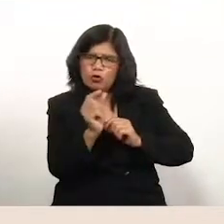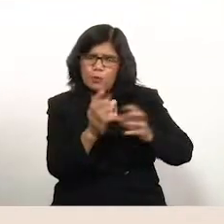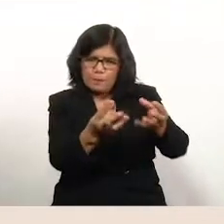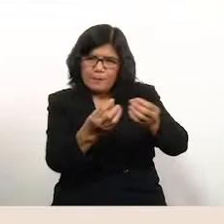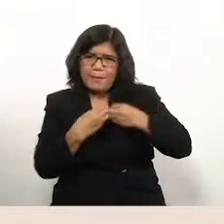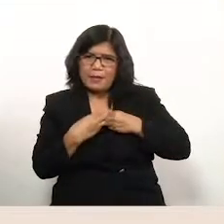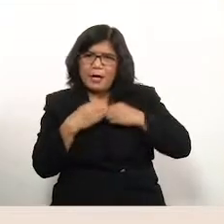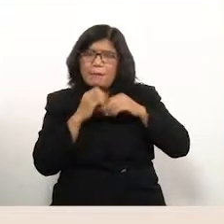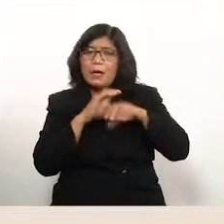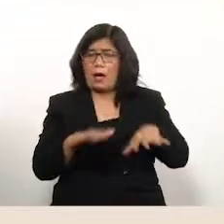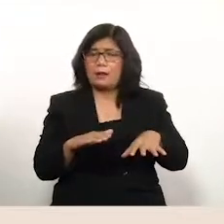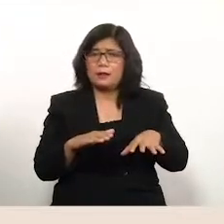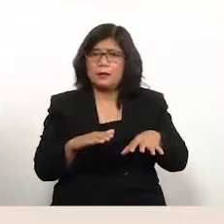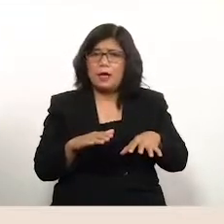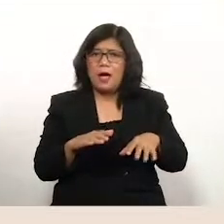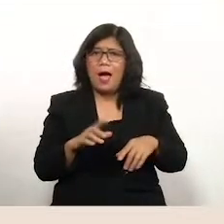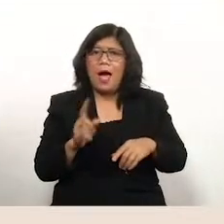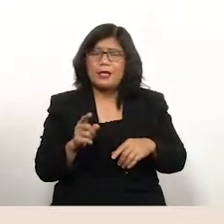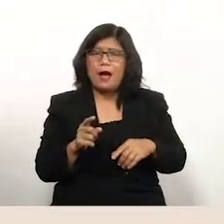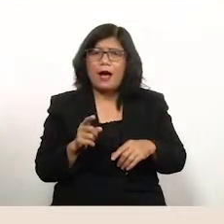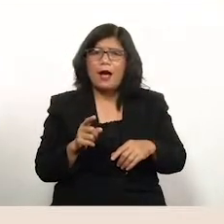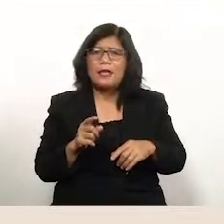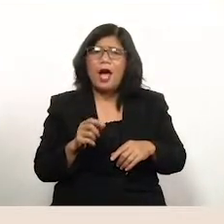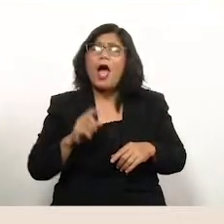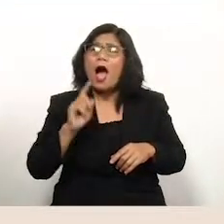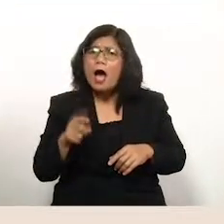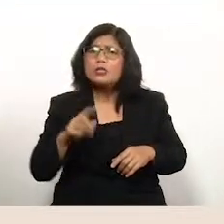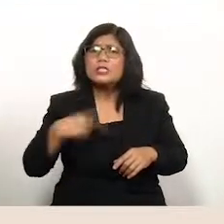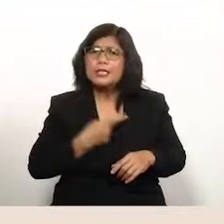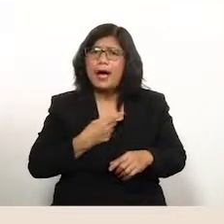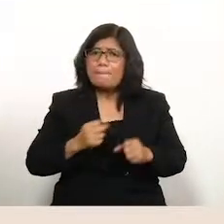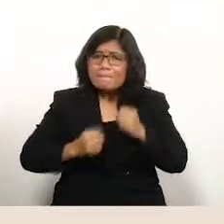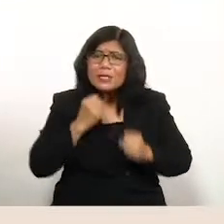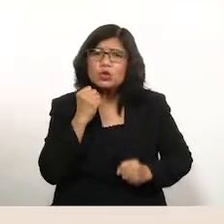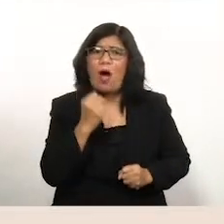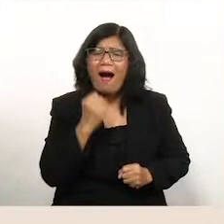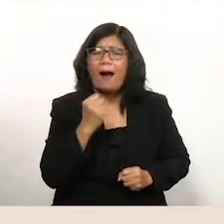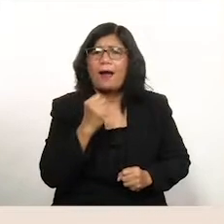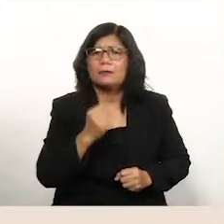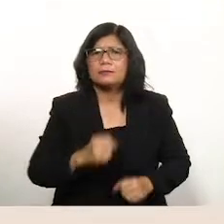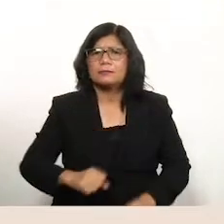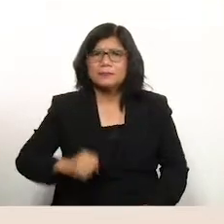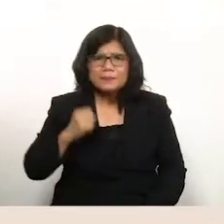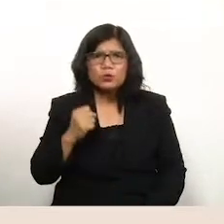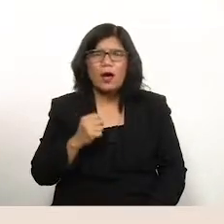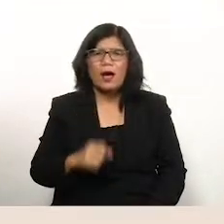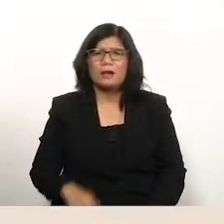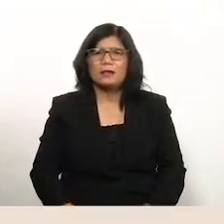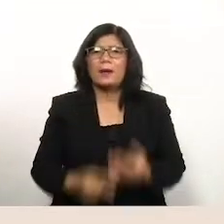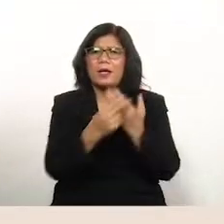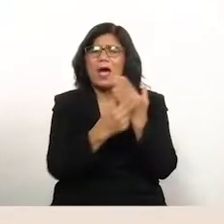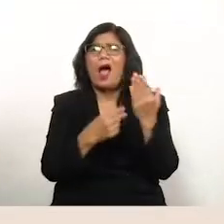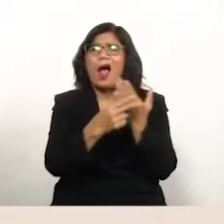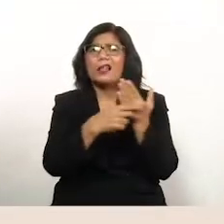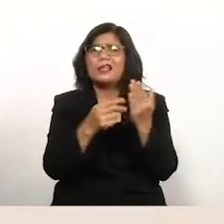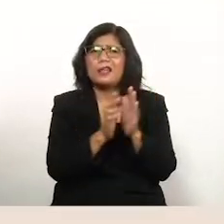memperoleh berkat Hai ada hal-hal yang harus kita perjuangkan makanya al-kitab Irak Hai barangsiapa yang